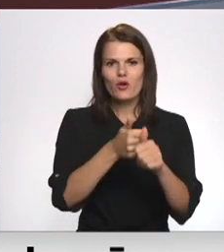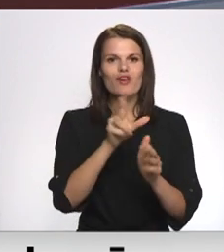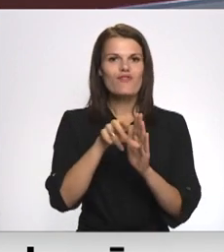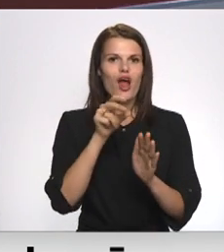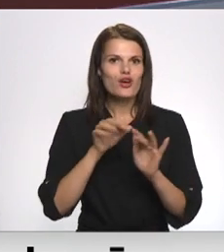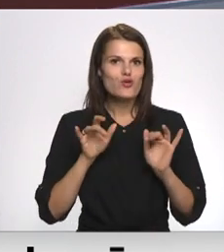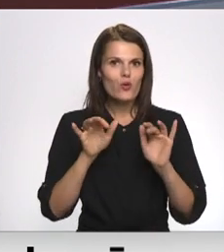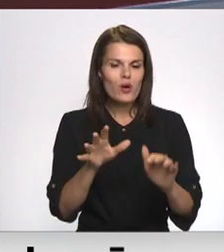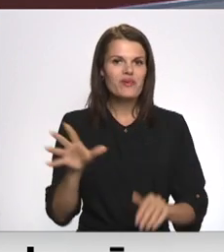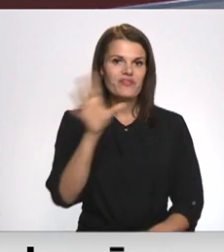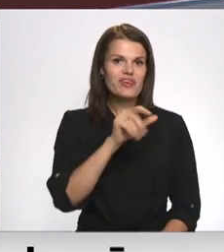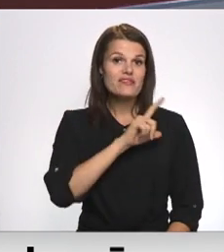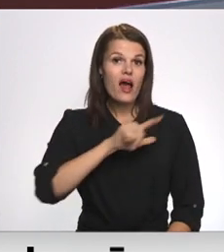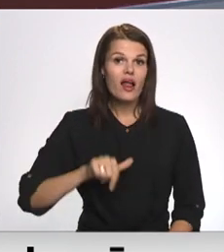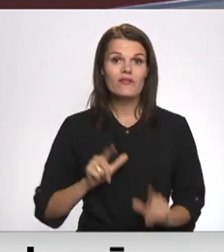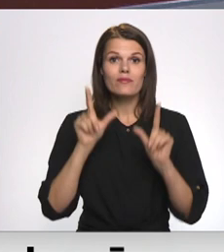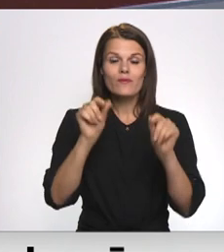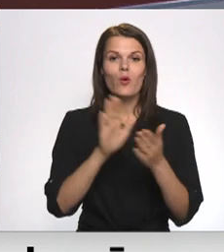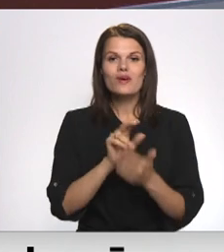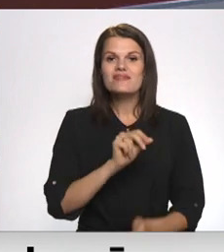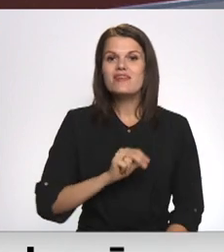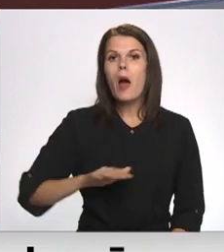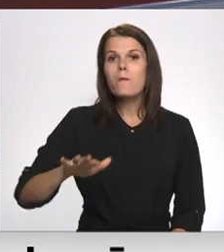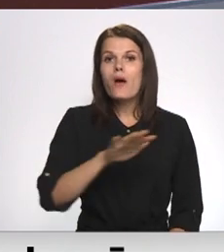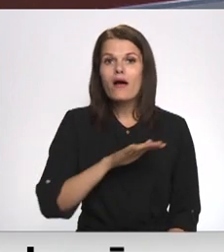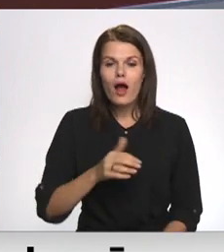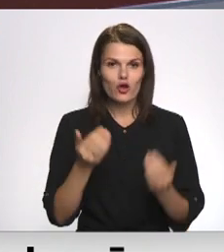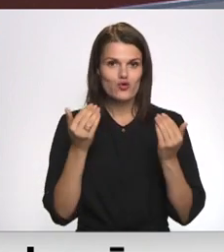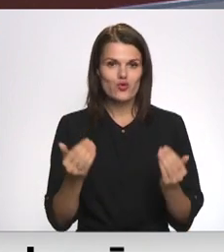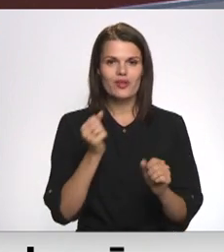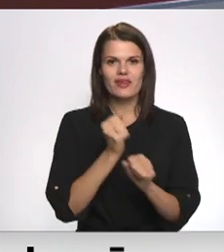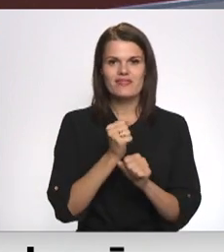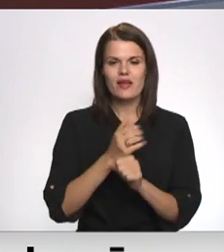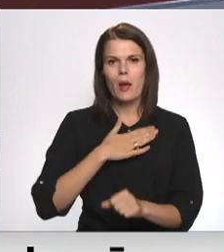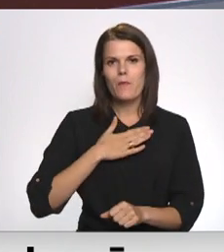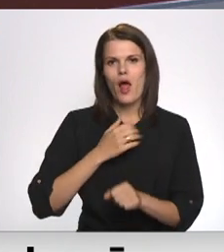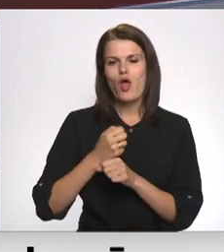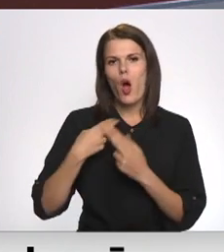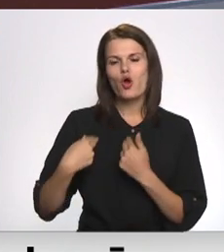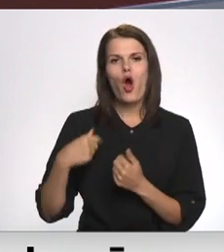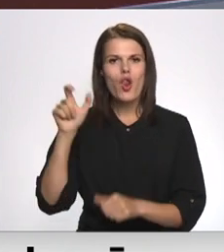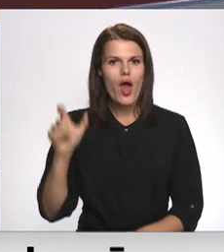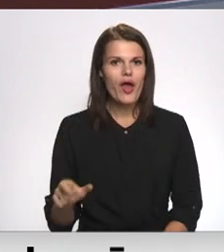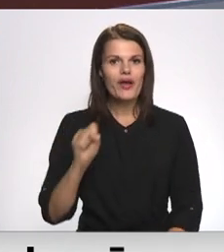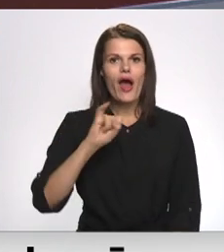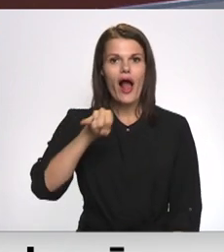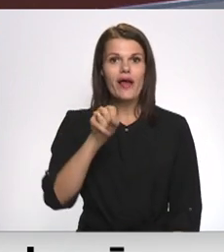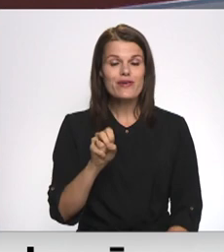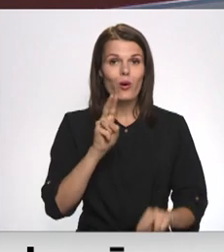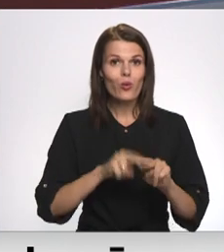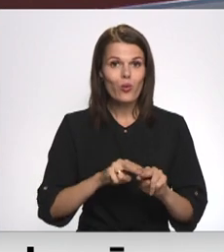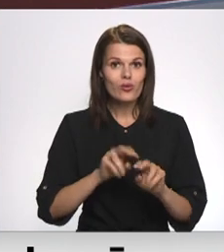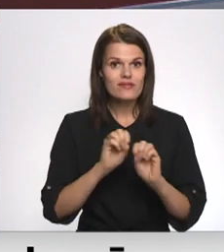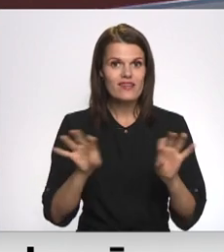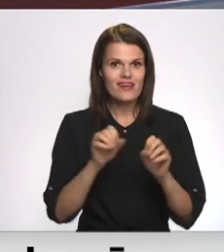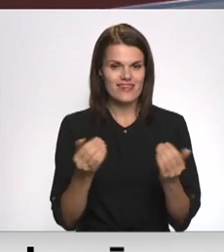vēlēšanu norisei visā Latvijā, dodamies uz Zemgali, kur šodien strādāja mana kolēģa Aija Kince un Aija par vēlēšanu norisi